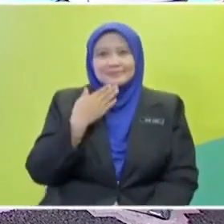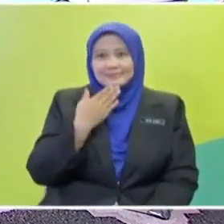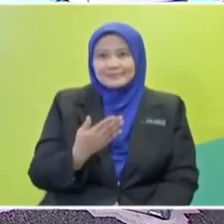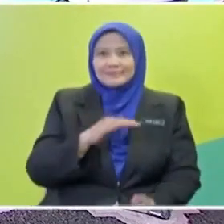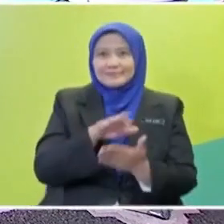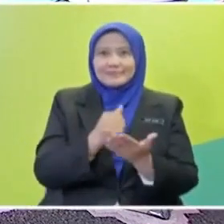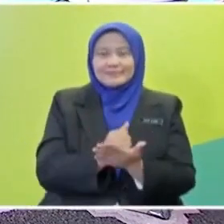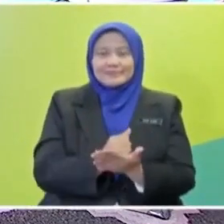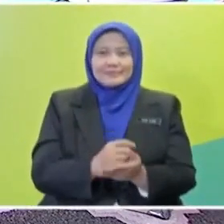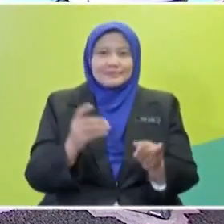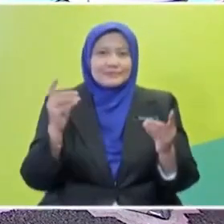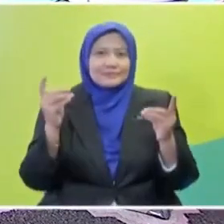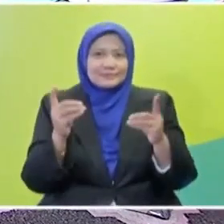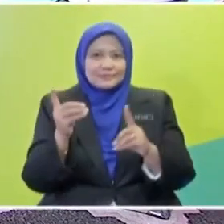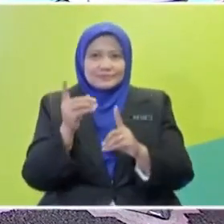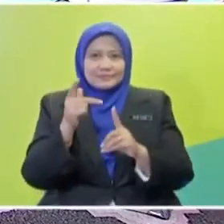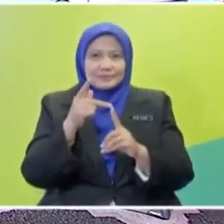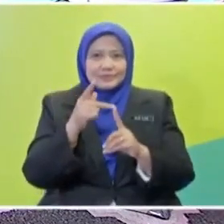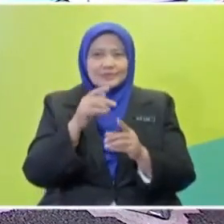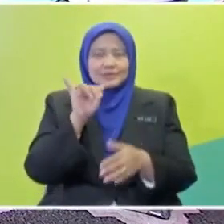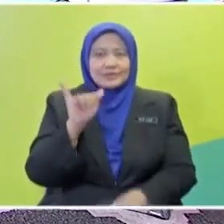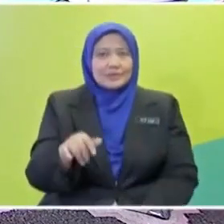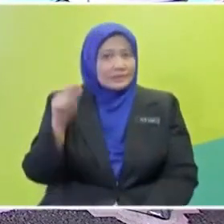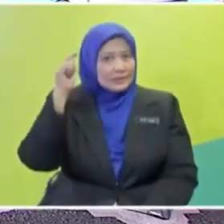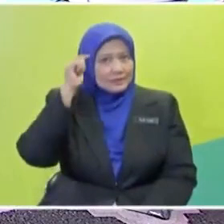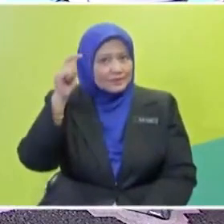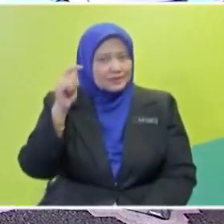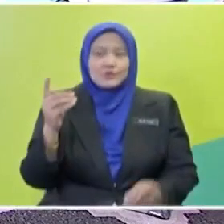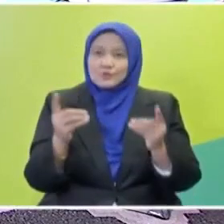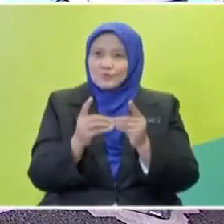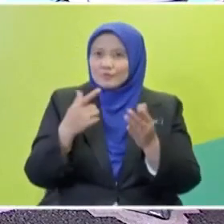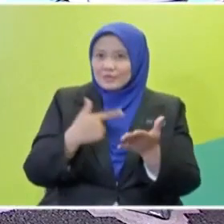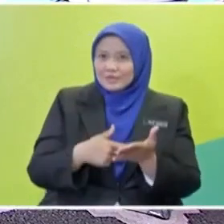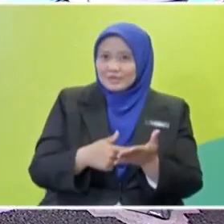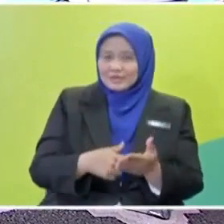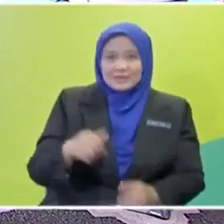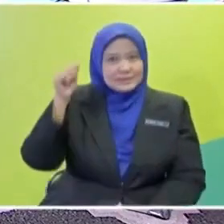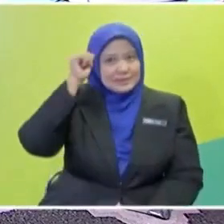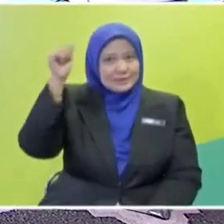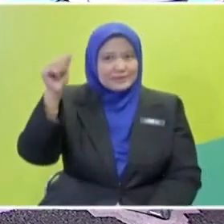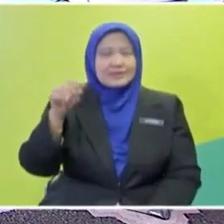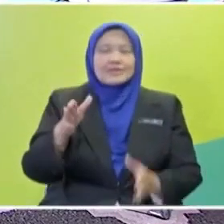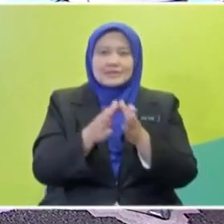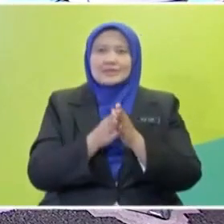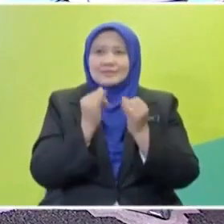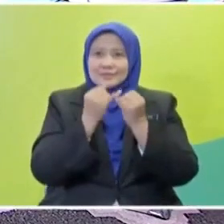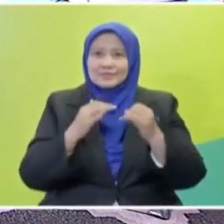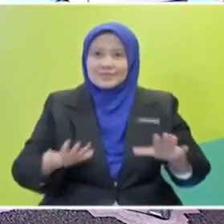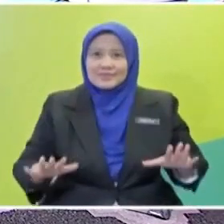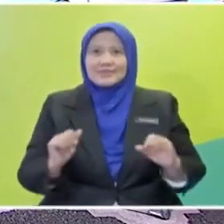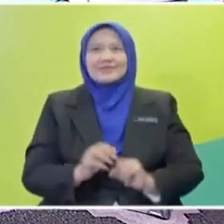kepada anda yang sedang menonton, terima kasih kerana menonton. Sehingga kita berjumpa lagi ya. Assalamualaikum, salam sejahtera.